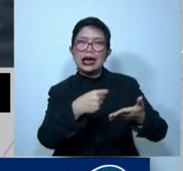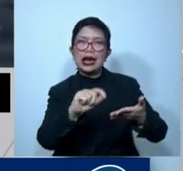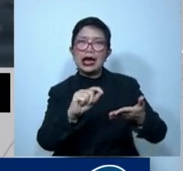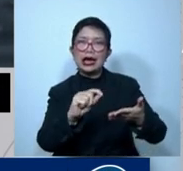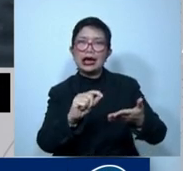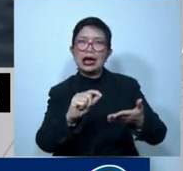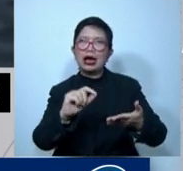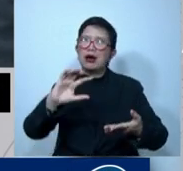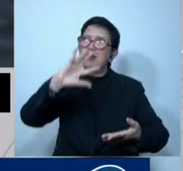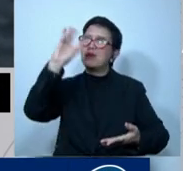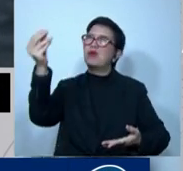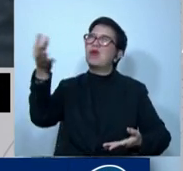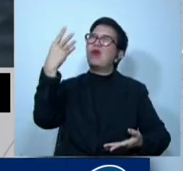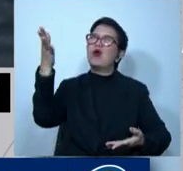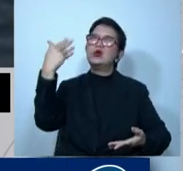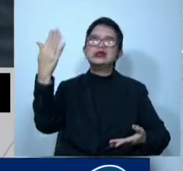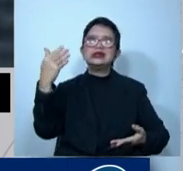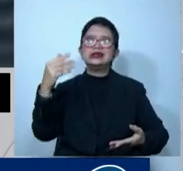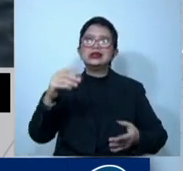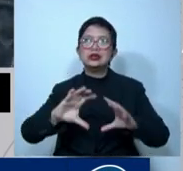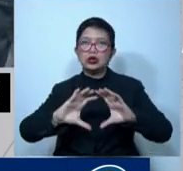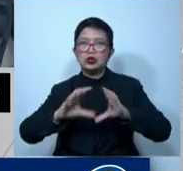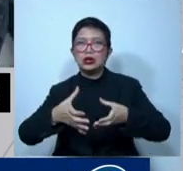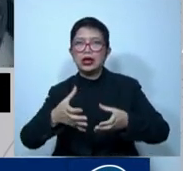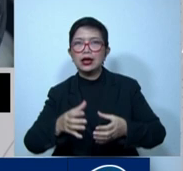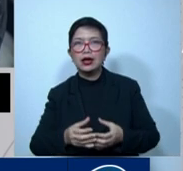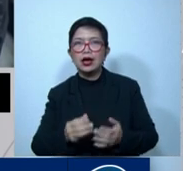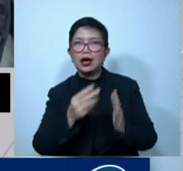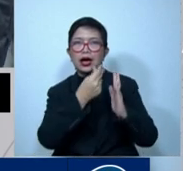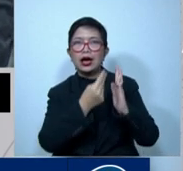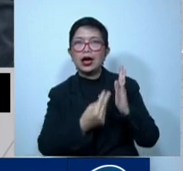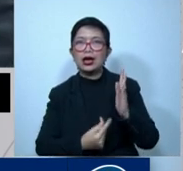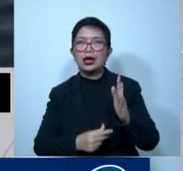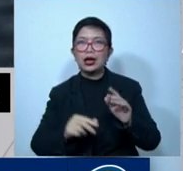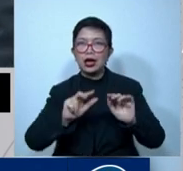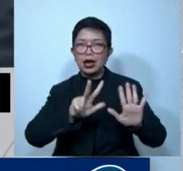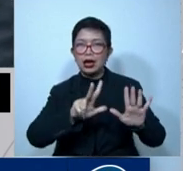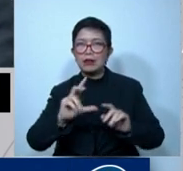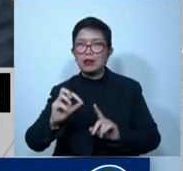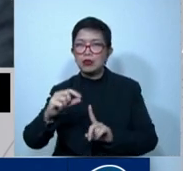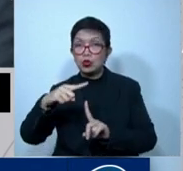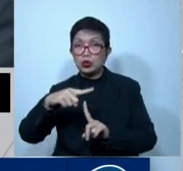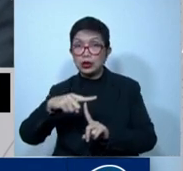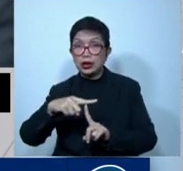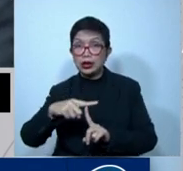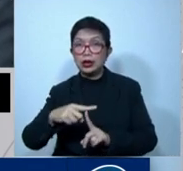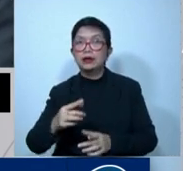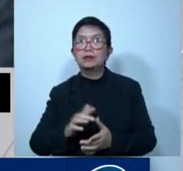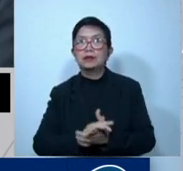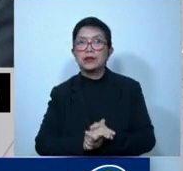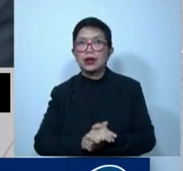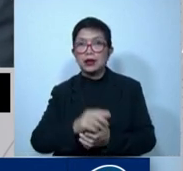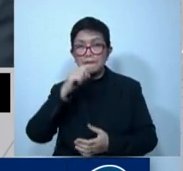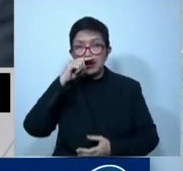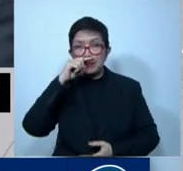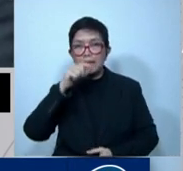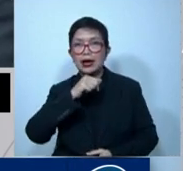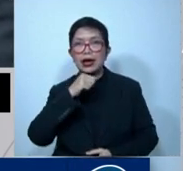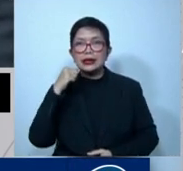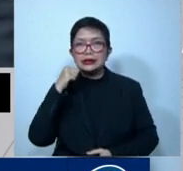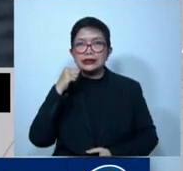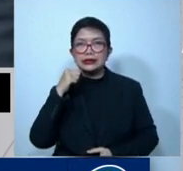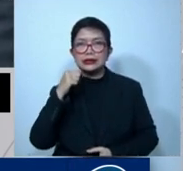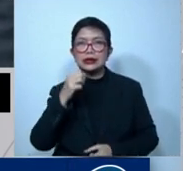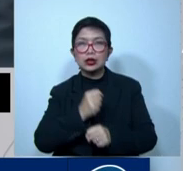dunia Bagaimana dengan anggaran 80t Pak Anis sebagai gubernur